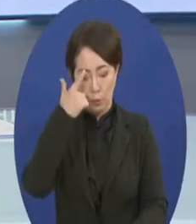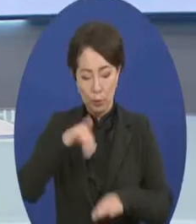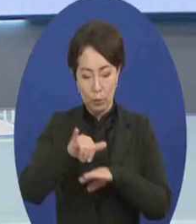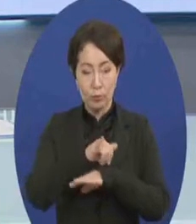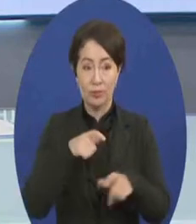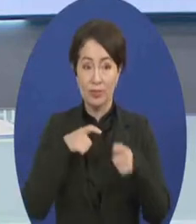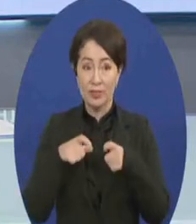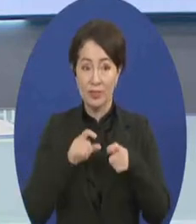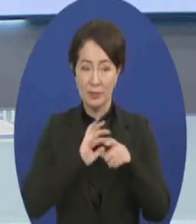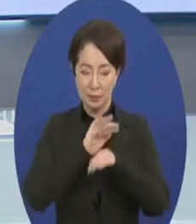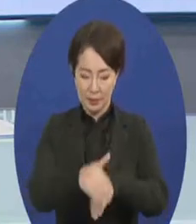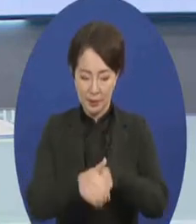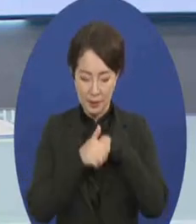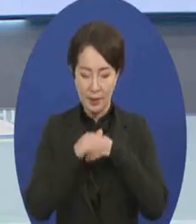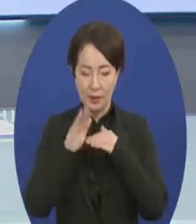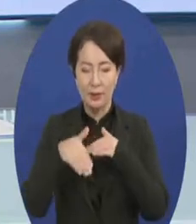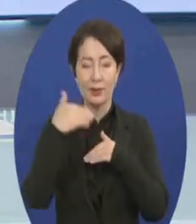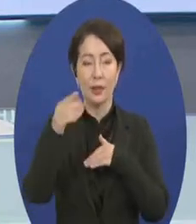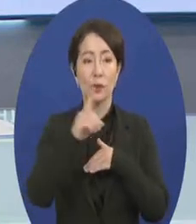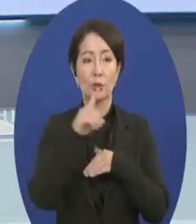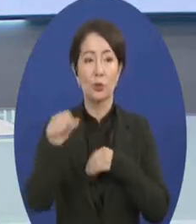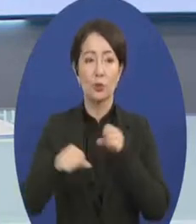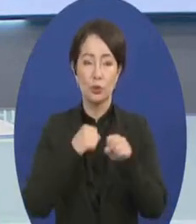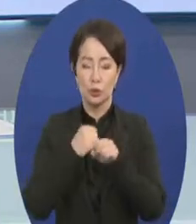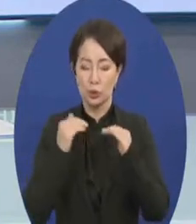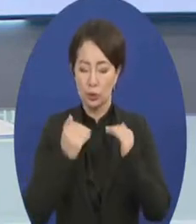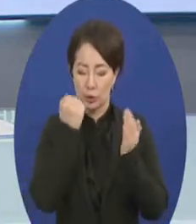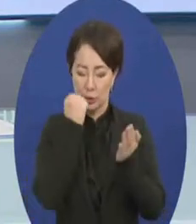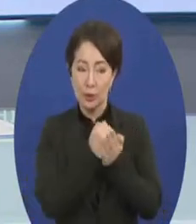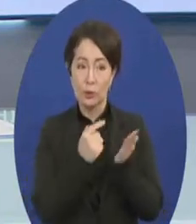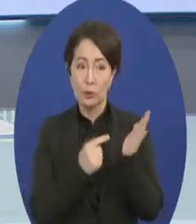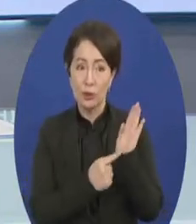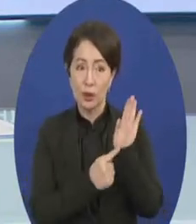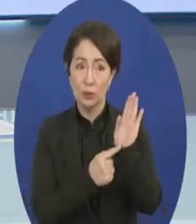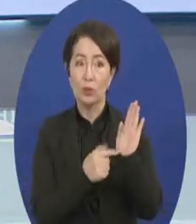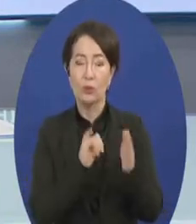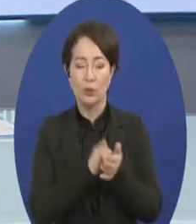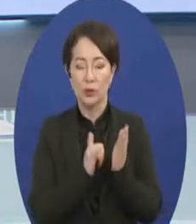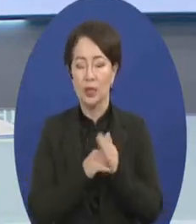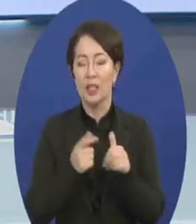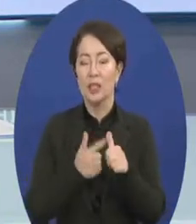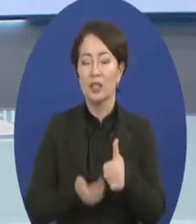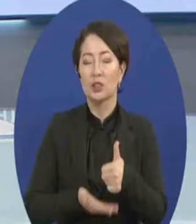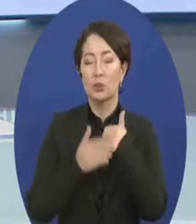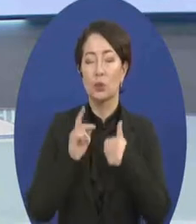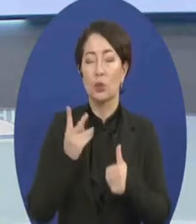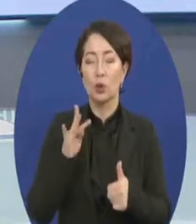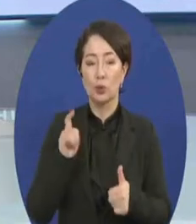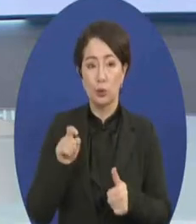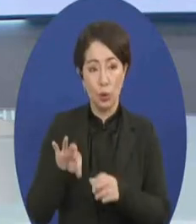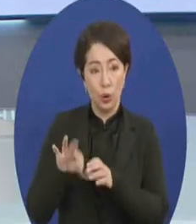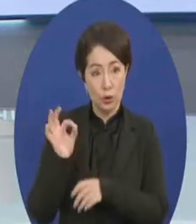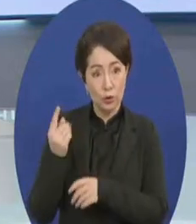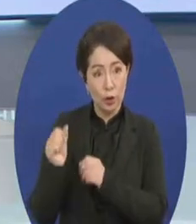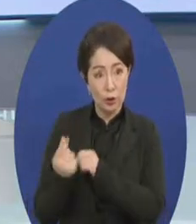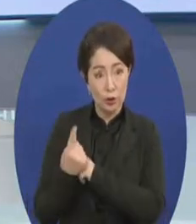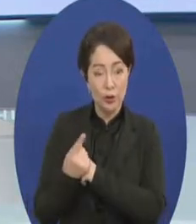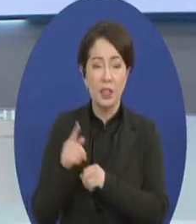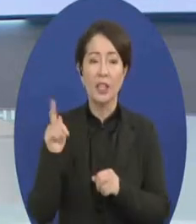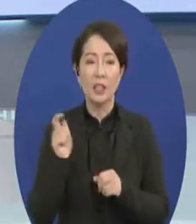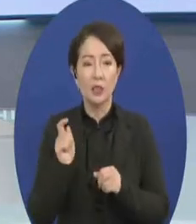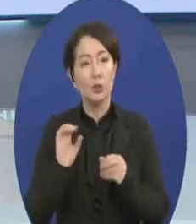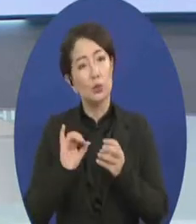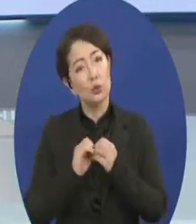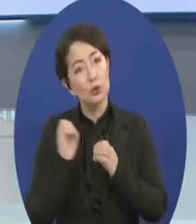Монголын эдийн засгийн хувьд бие даач эрэх 100 жилийнхээ хөгжлийн бат суурийг тавих учиртай гэж нэр дэвшигч хүрэлцэх онцоллоо. Ингийн тулд хэдийн хугацаанд юу